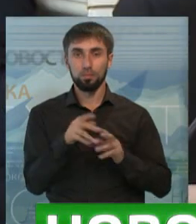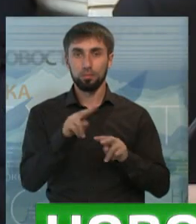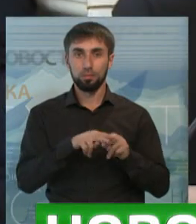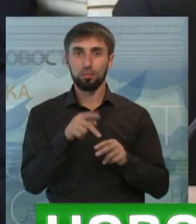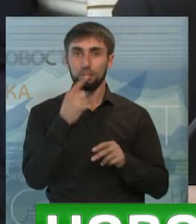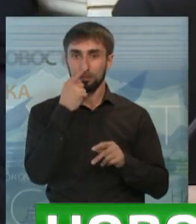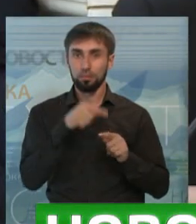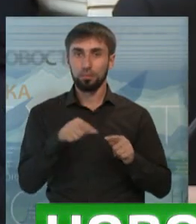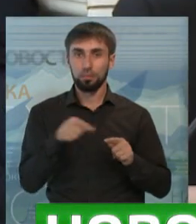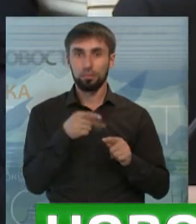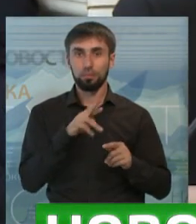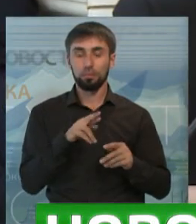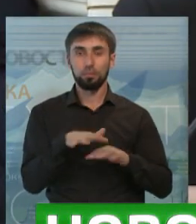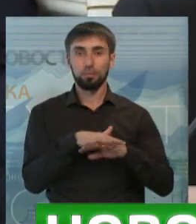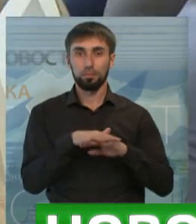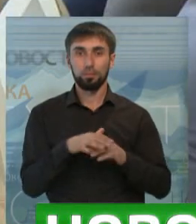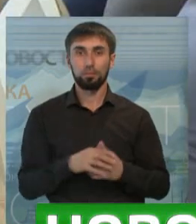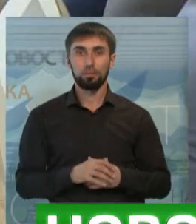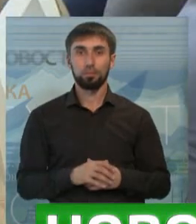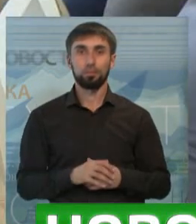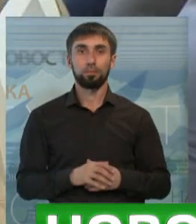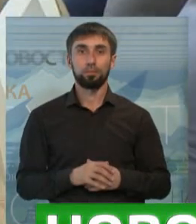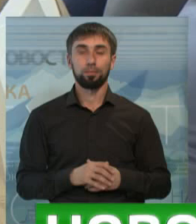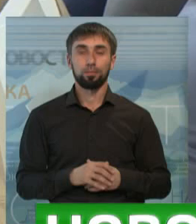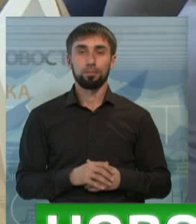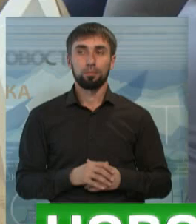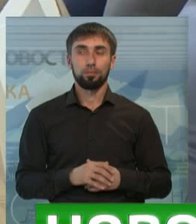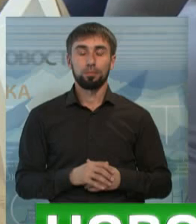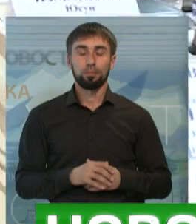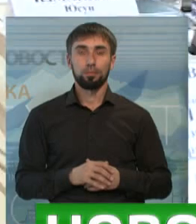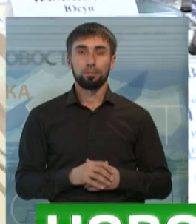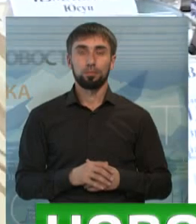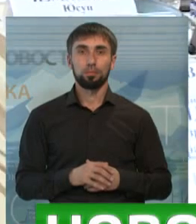для населения зелимхан калоев осин gaga и в youtube ханью в новости 24